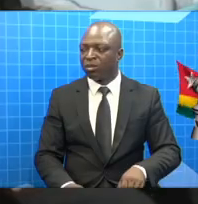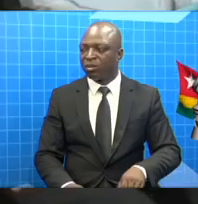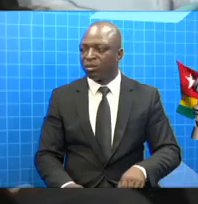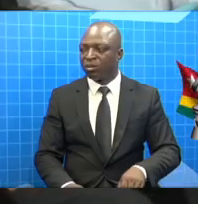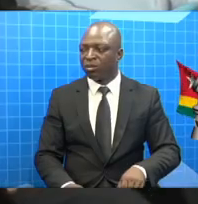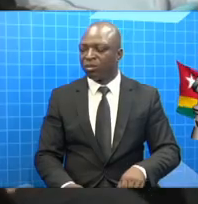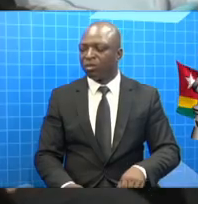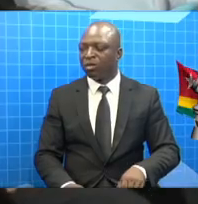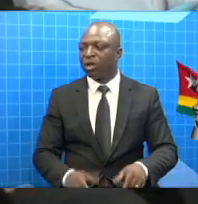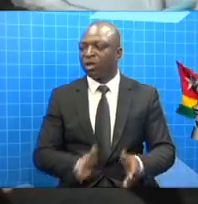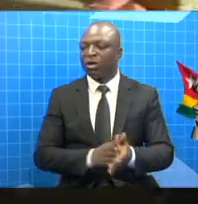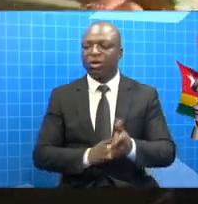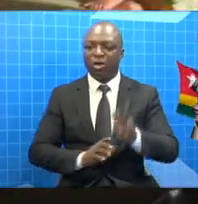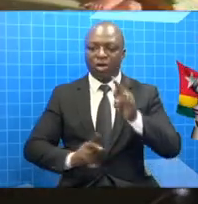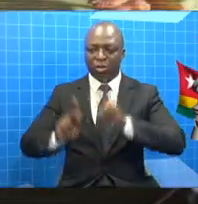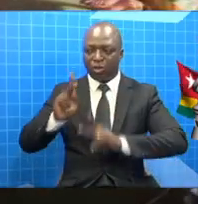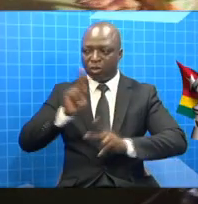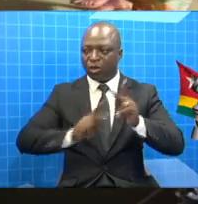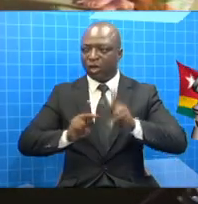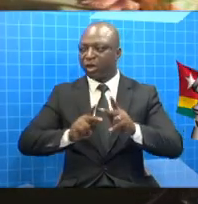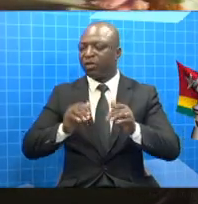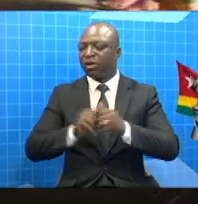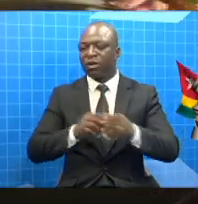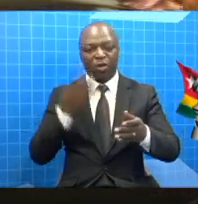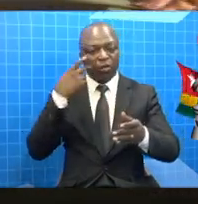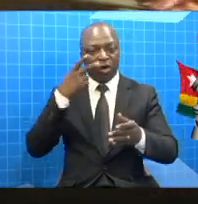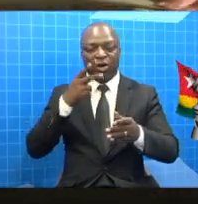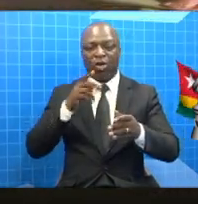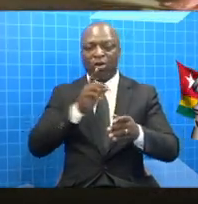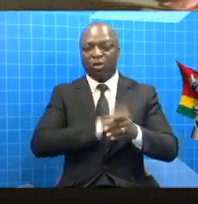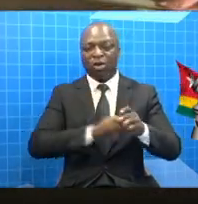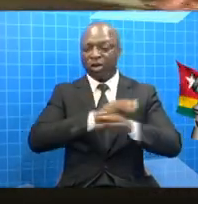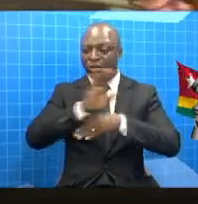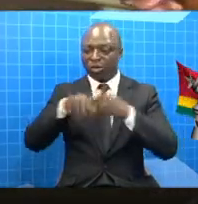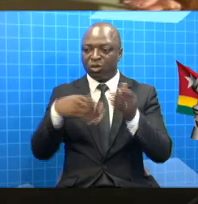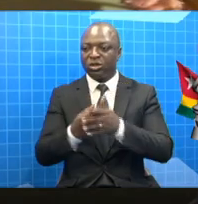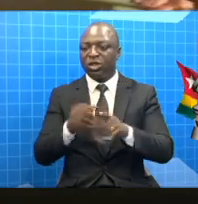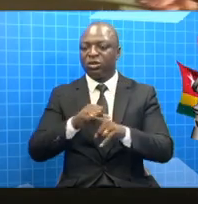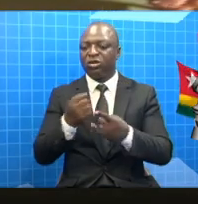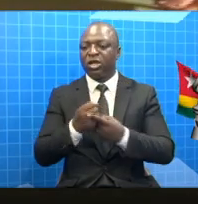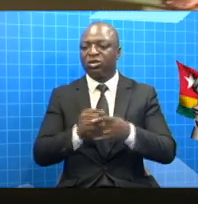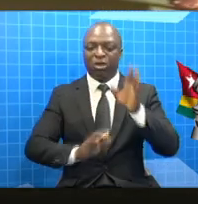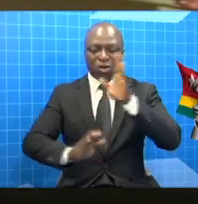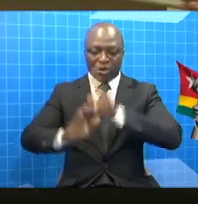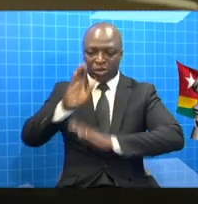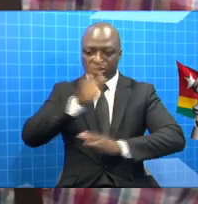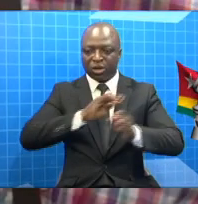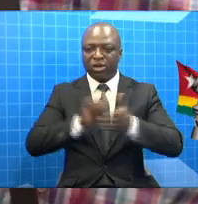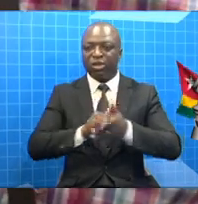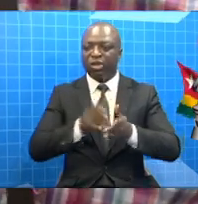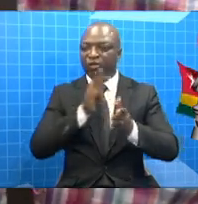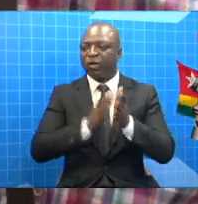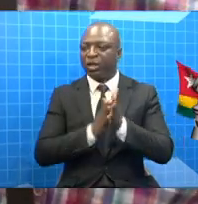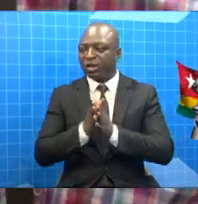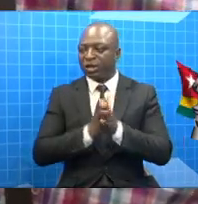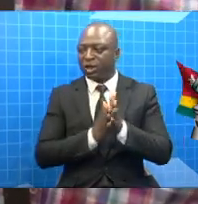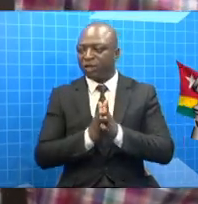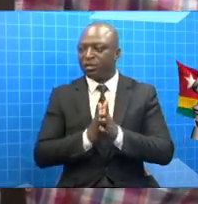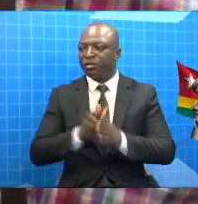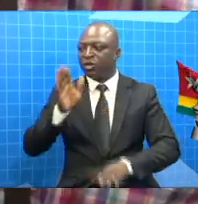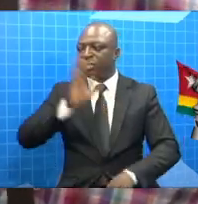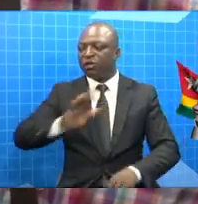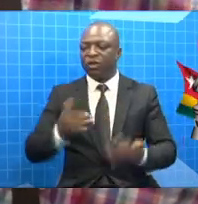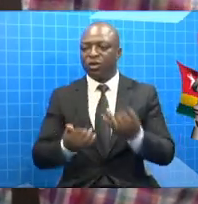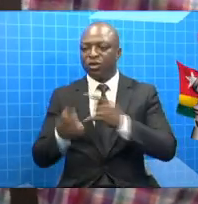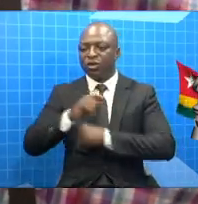Et quand le public redécouvre le Togo dans toute sa splendeur culturelle, cela se régale. Nos enfants aujourd'hui ne